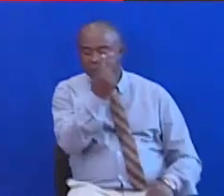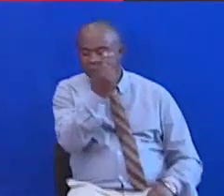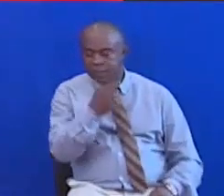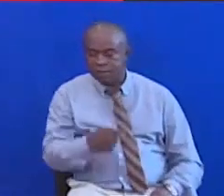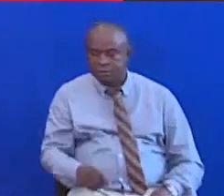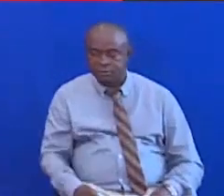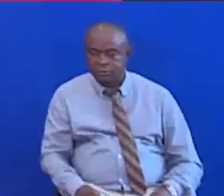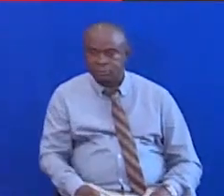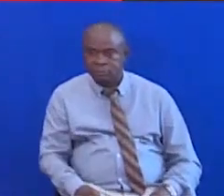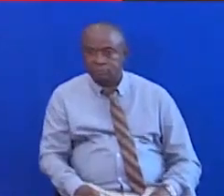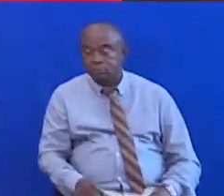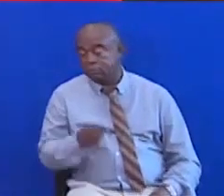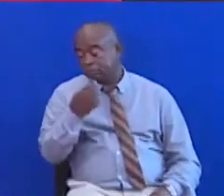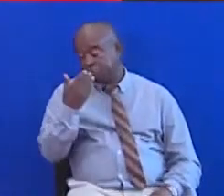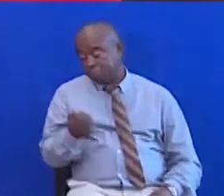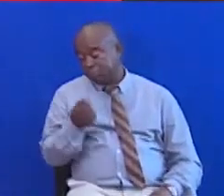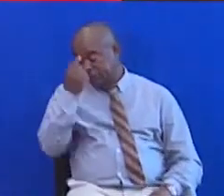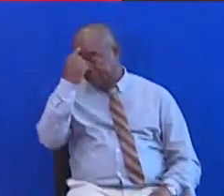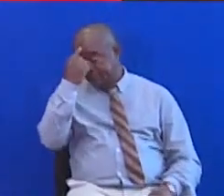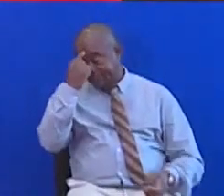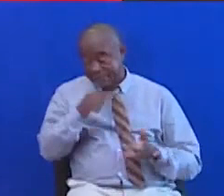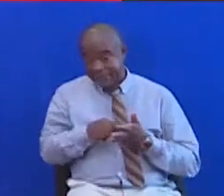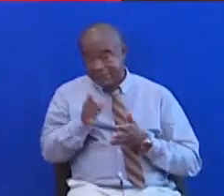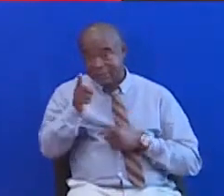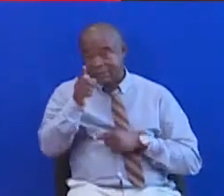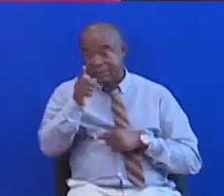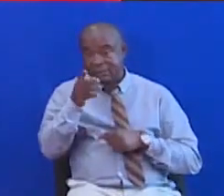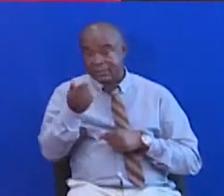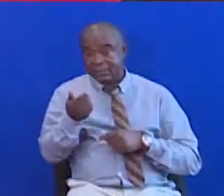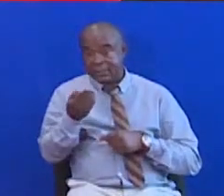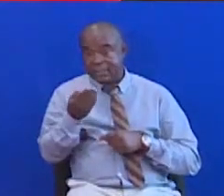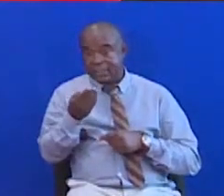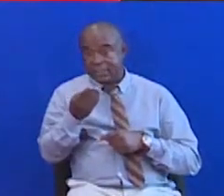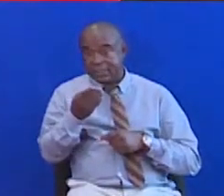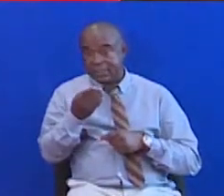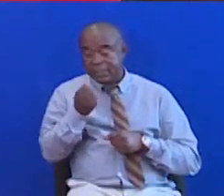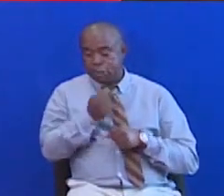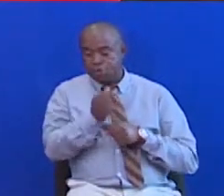moja, maana yake katika kilometa